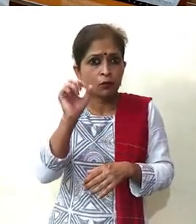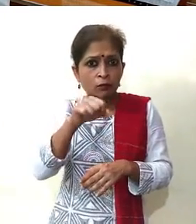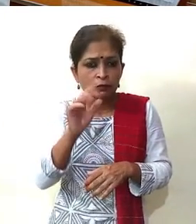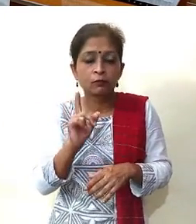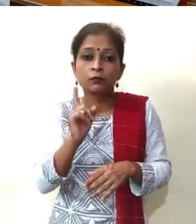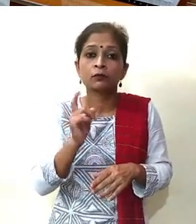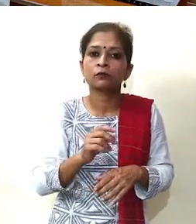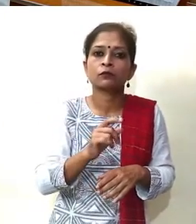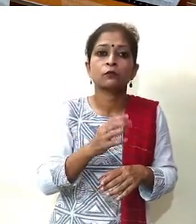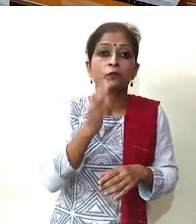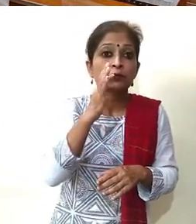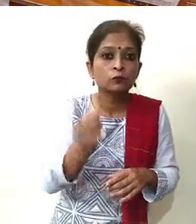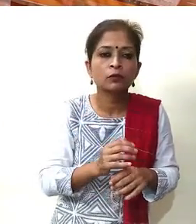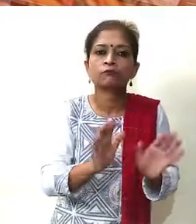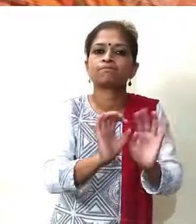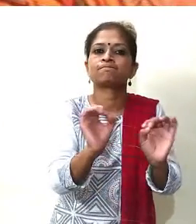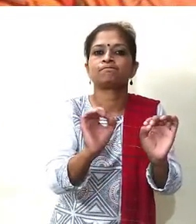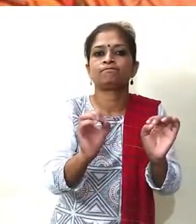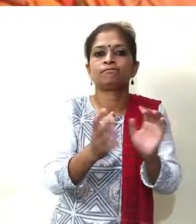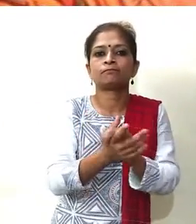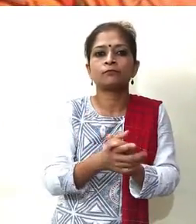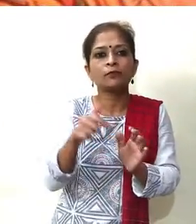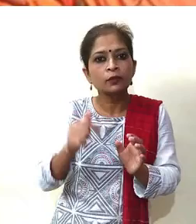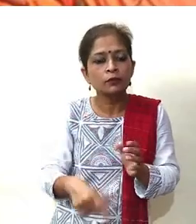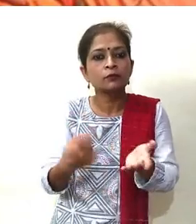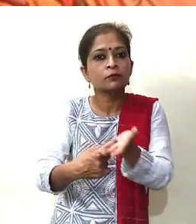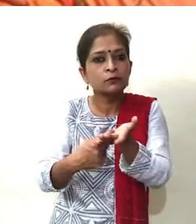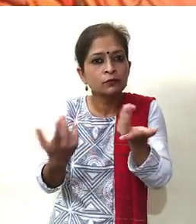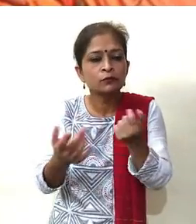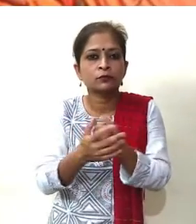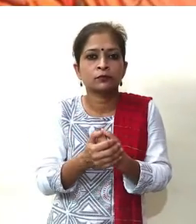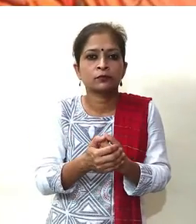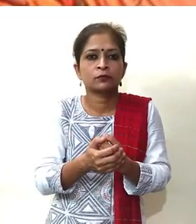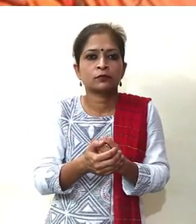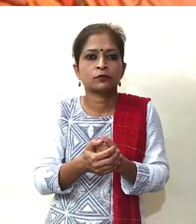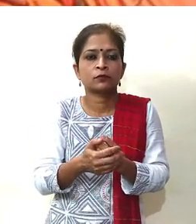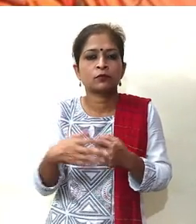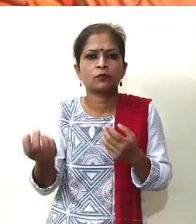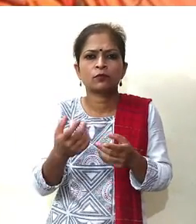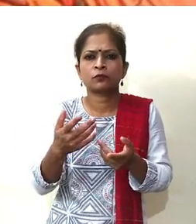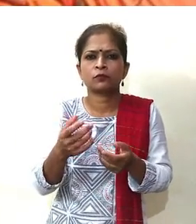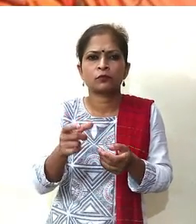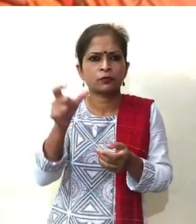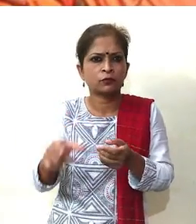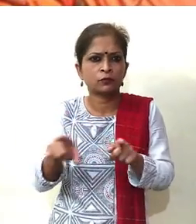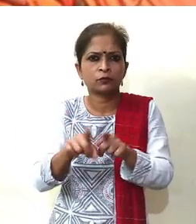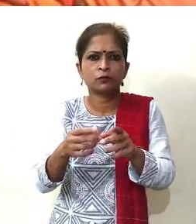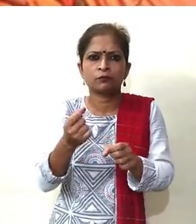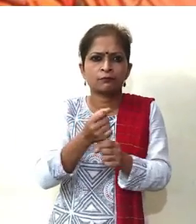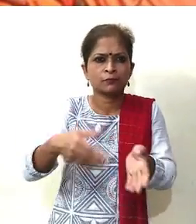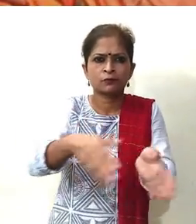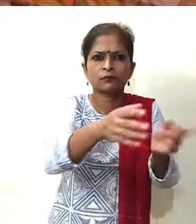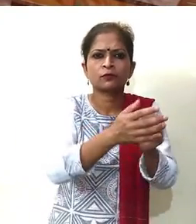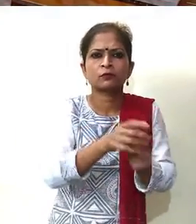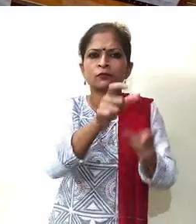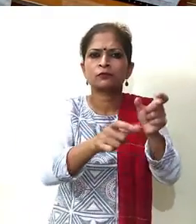नहीं वैसे। तो इस सूत्र की जो निजात किए थे वो कभी गंगा में स्नान कर अपने शिष्यों के साथ